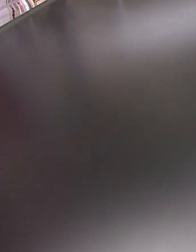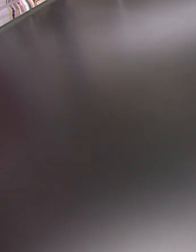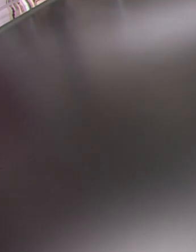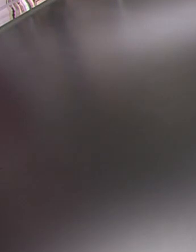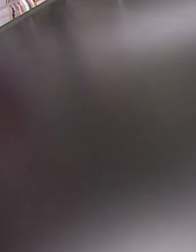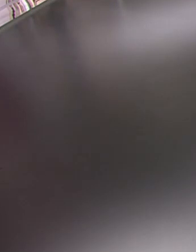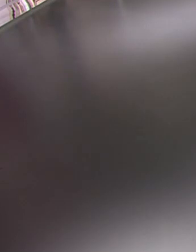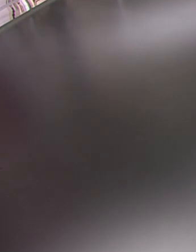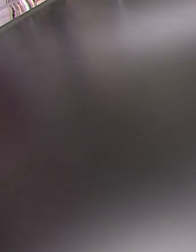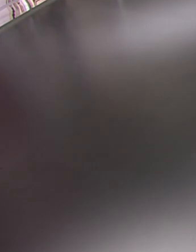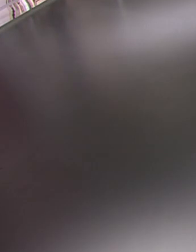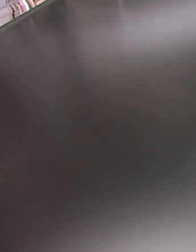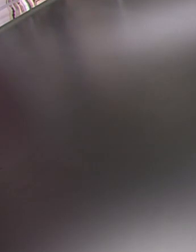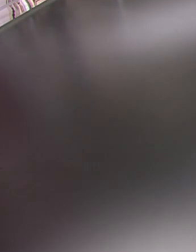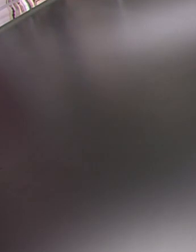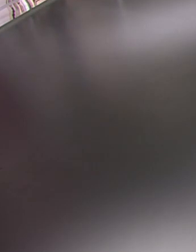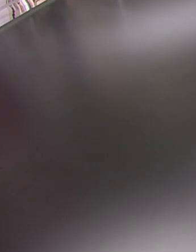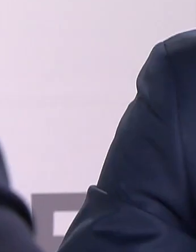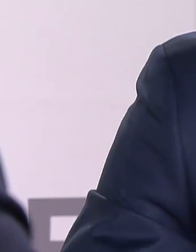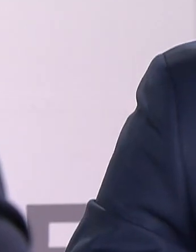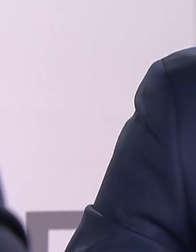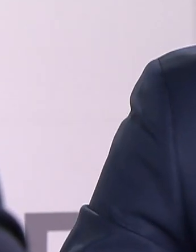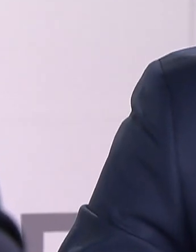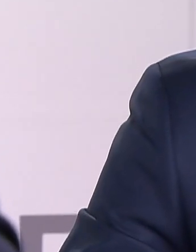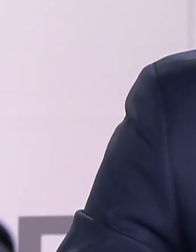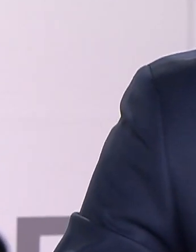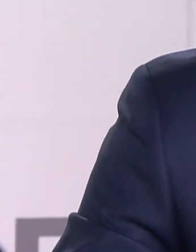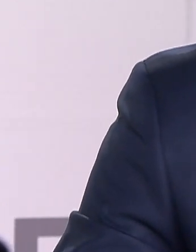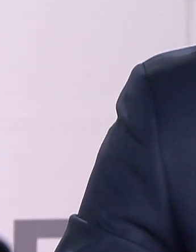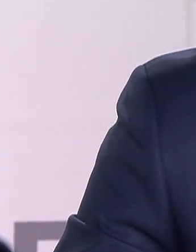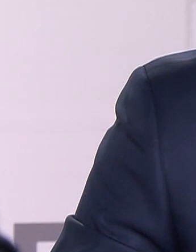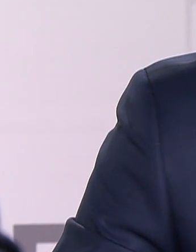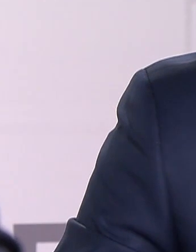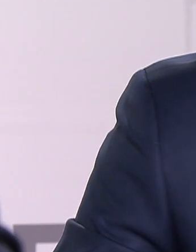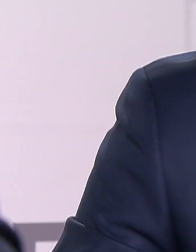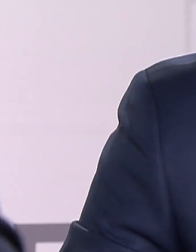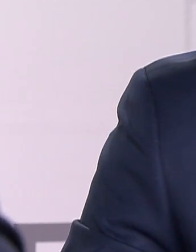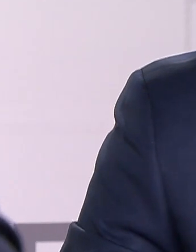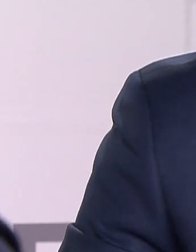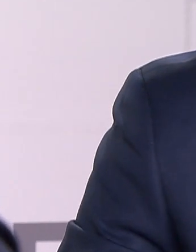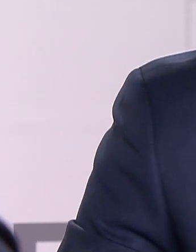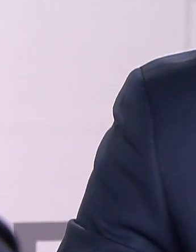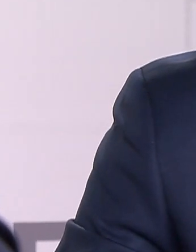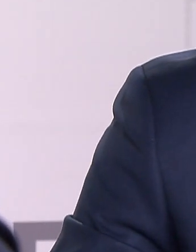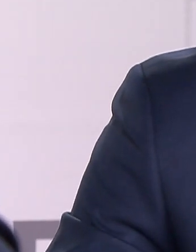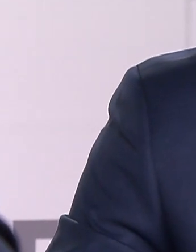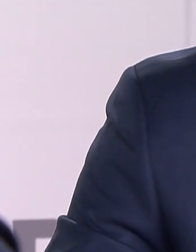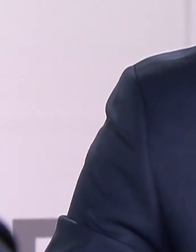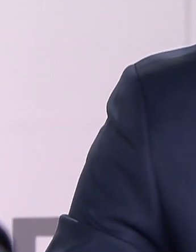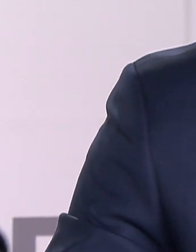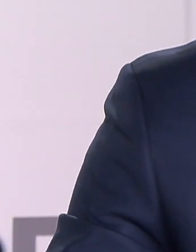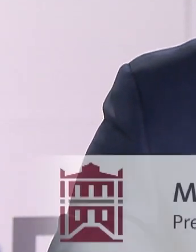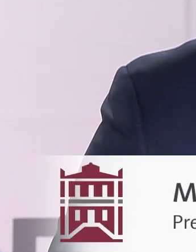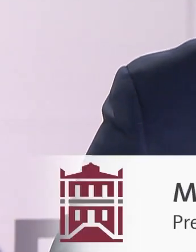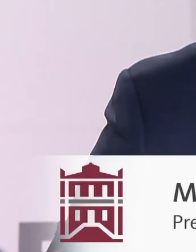ganz allgemein, vielleicht ist das ein bisschen streng ausgedrückt, wir fanden, dass die Klimapolitik je nachdem mehr gefährlich ist als der Klimawandel. Wenn